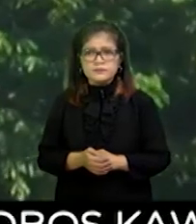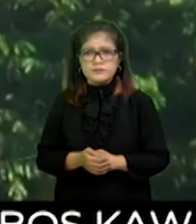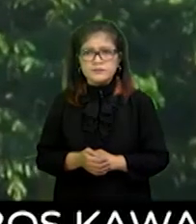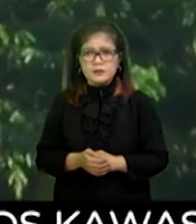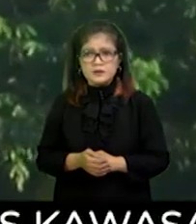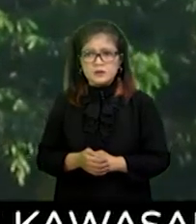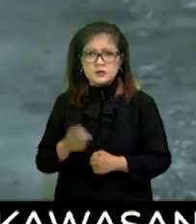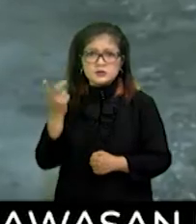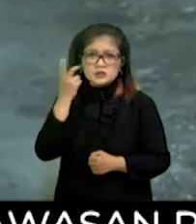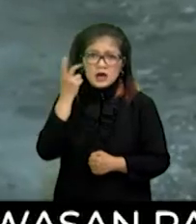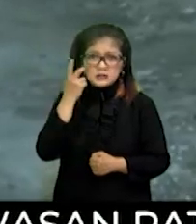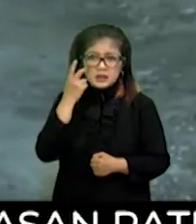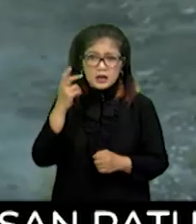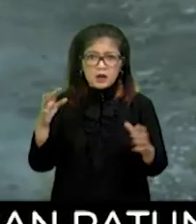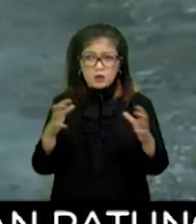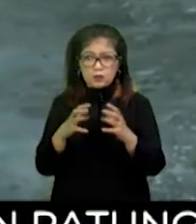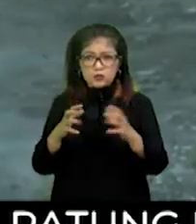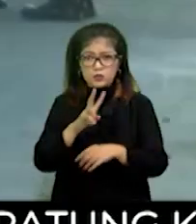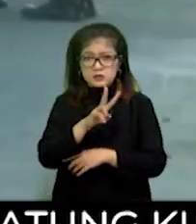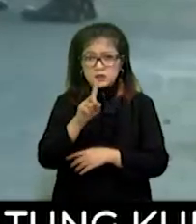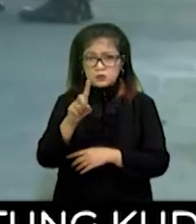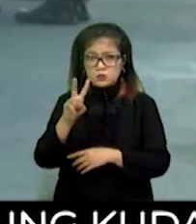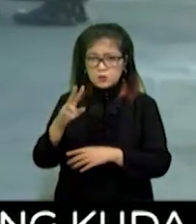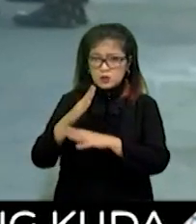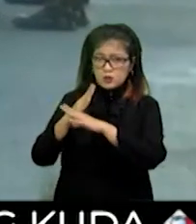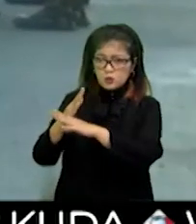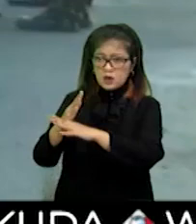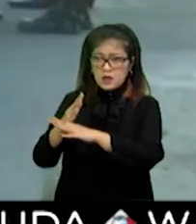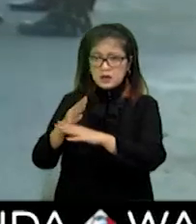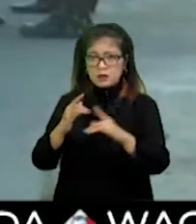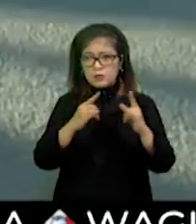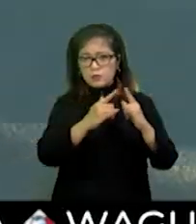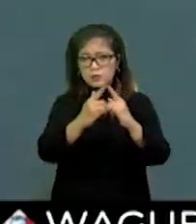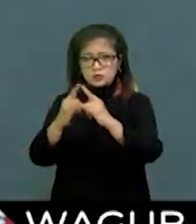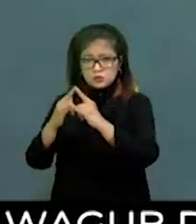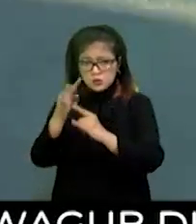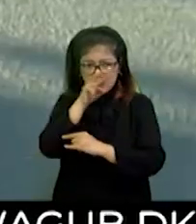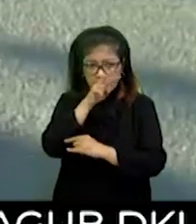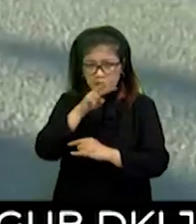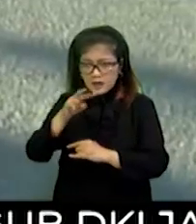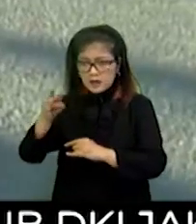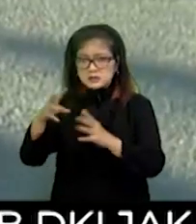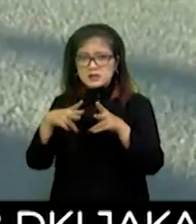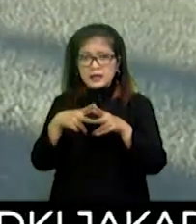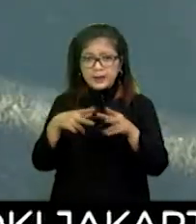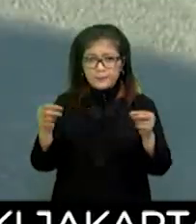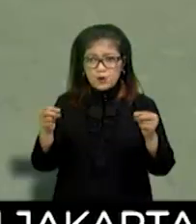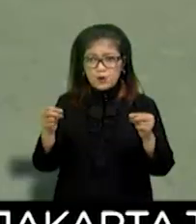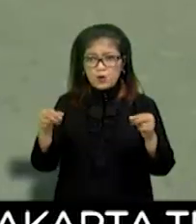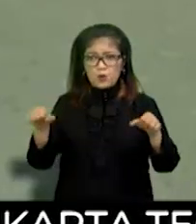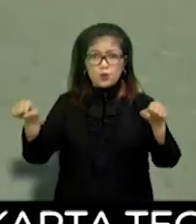Mengantisipasi massa 212, aparat membuka checkpoint di titik perbatasan Jalan Raya Margonda Depok dan Jalan Akses UI menuju